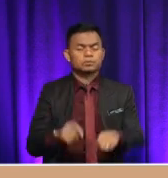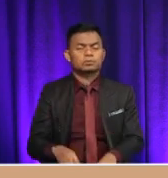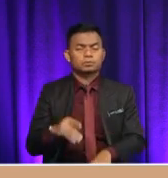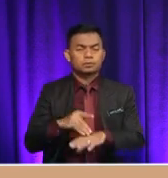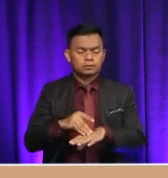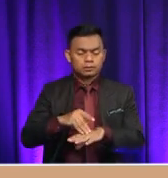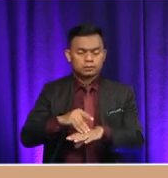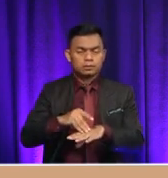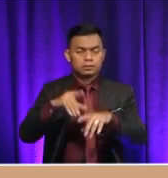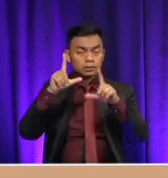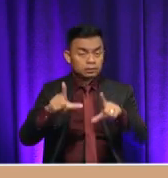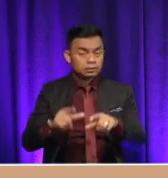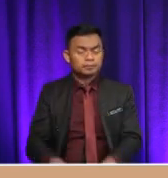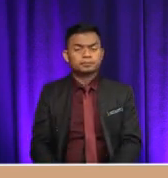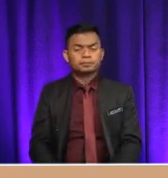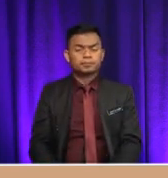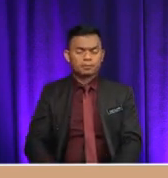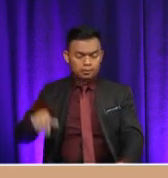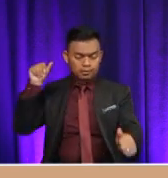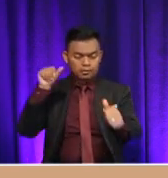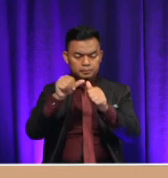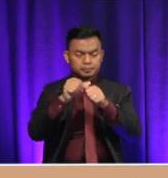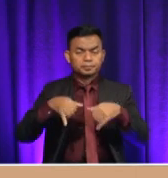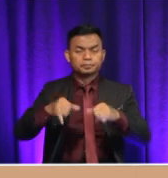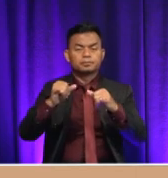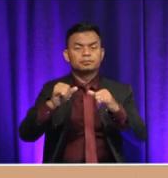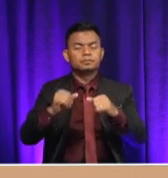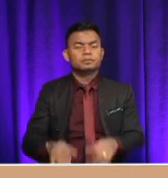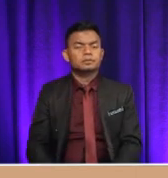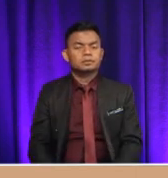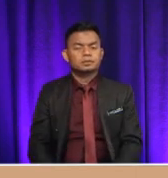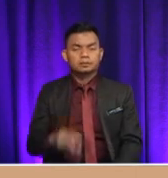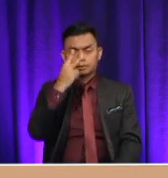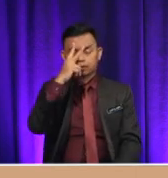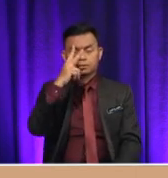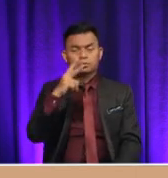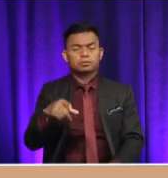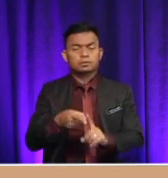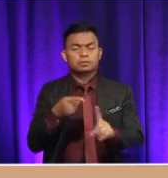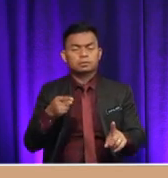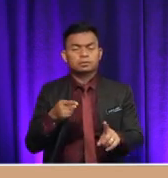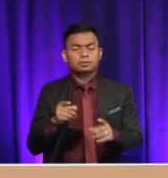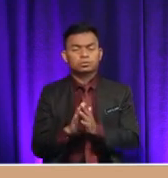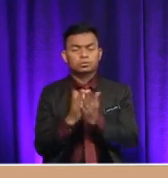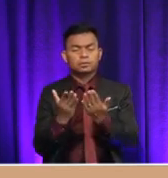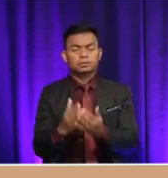arah aliran pied pun iPhone dia boleh baca daripada lukisan skematik